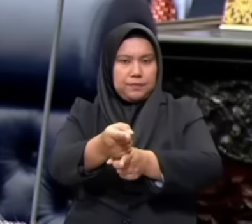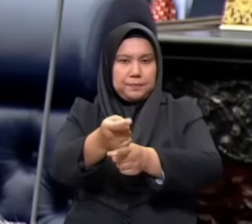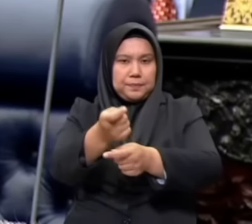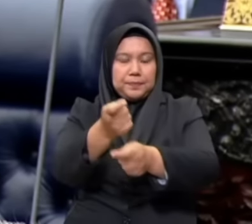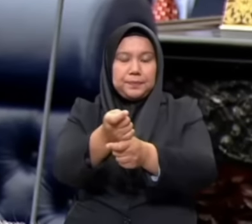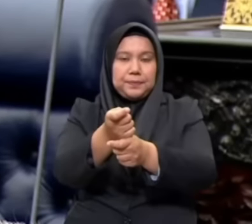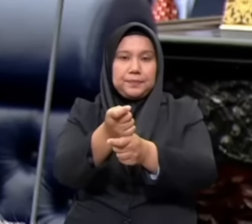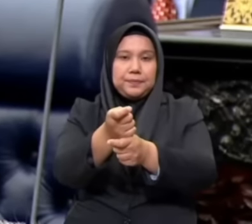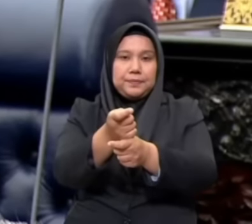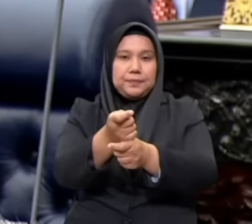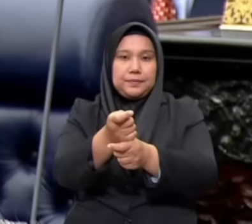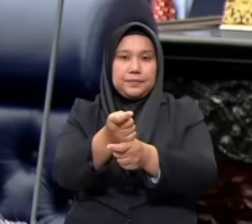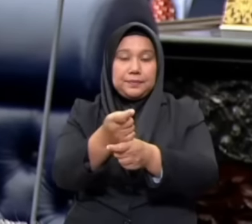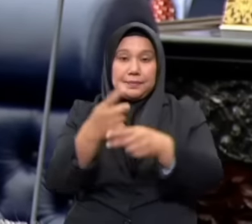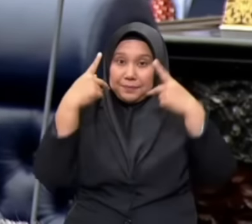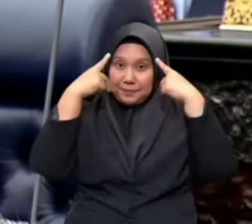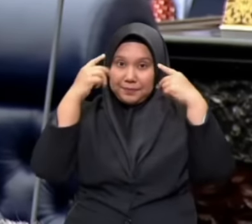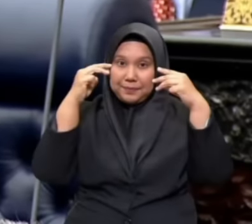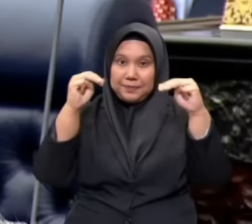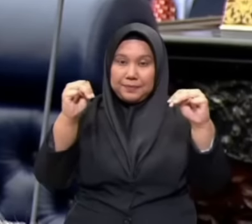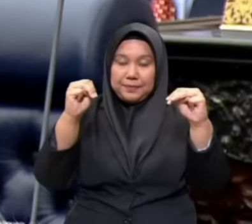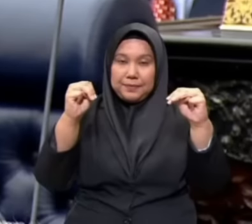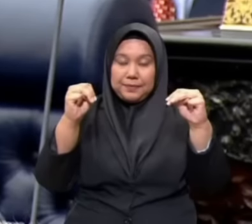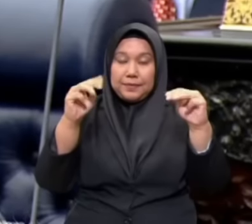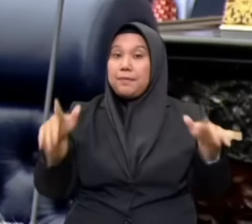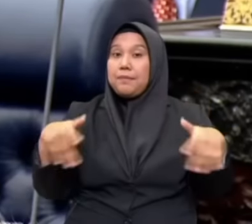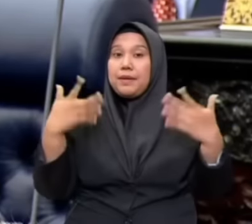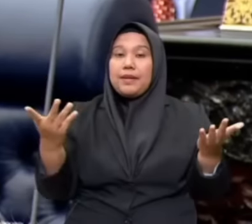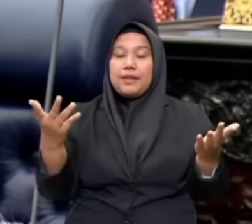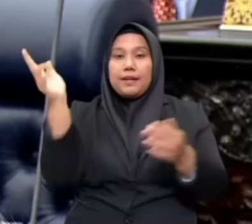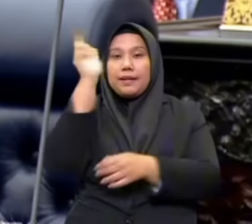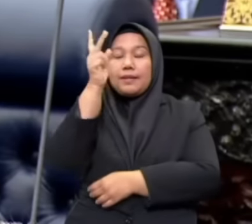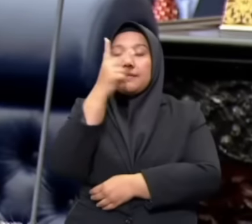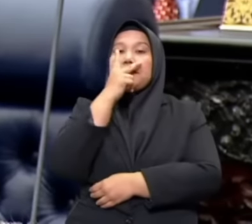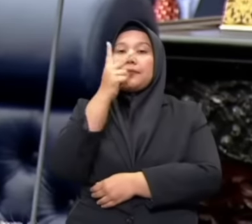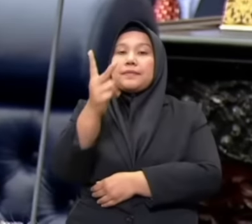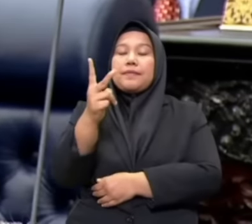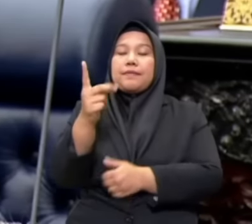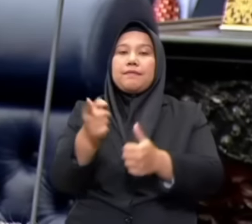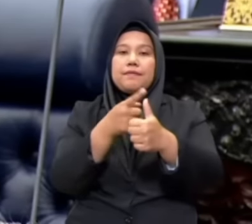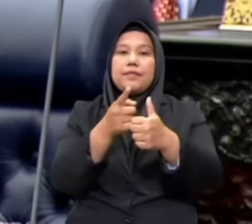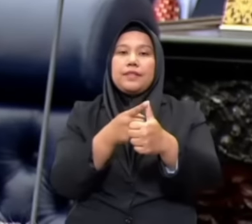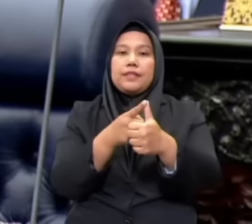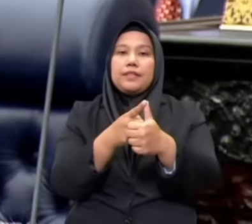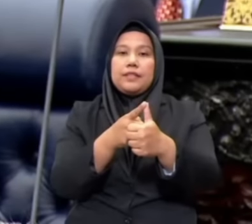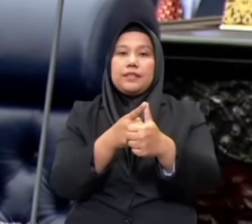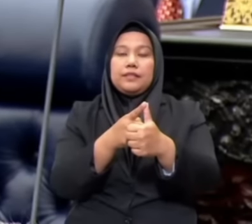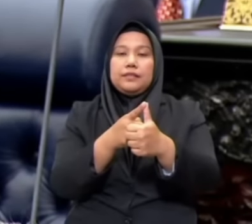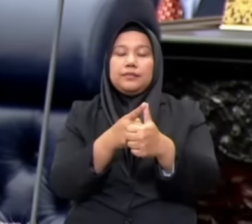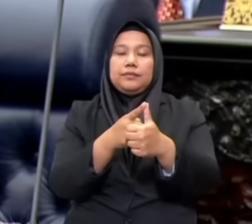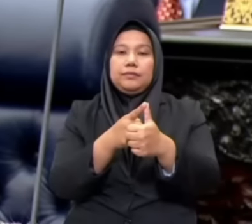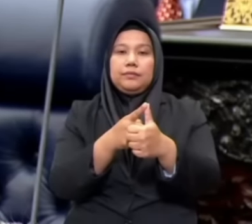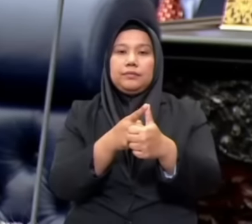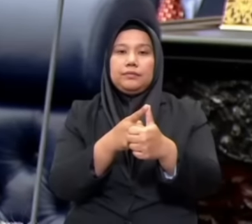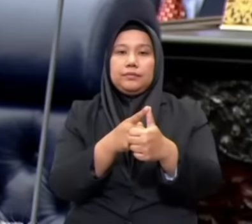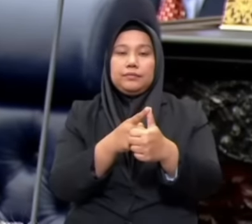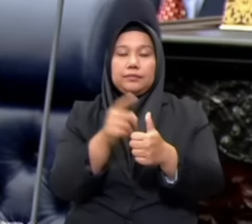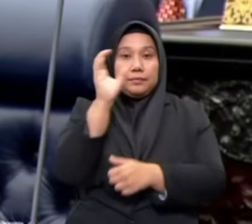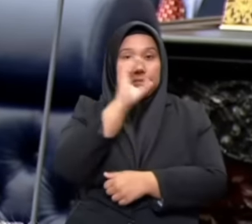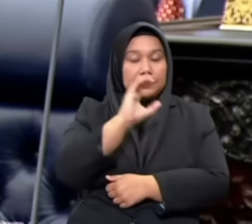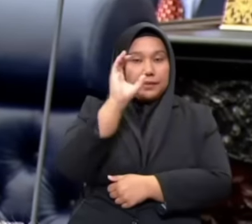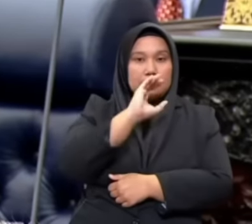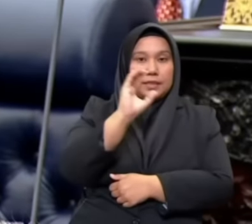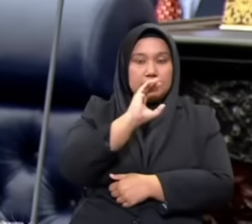Menteri. Jadi bagaimana kerajaan melihat supaya yang pertamanya searching committee untuk